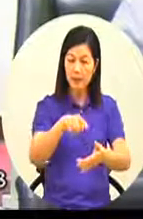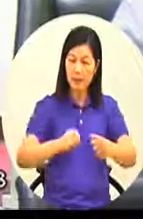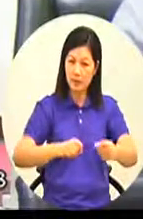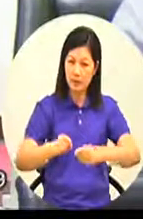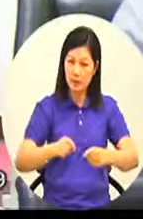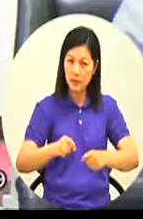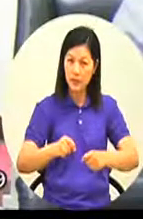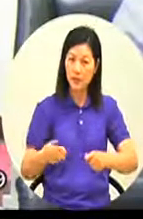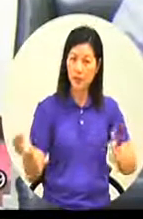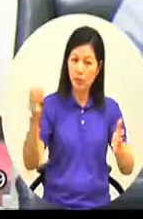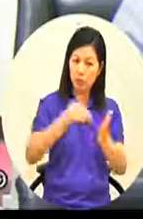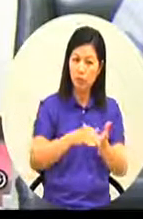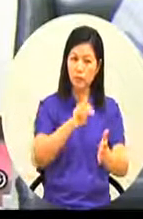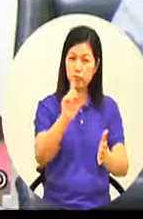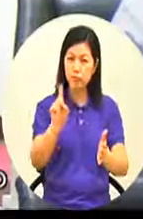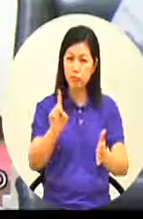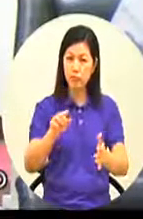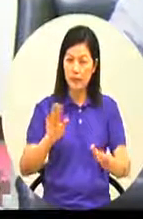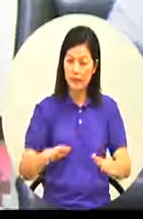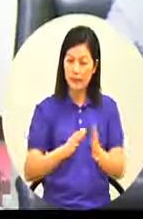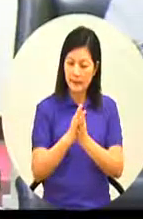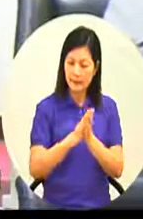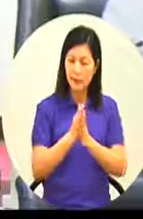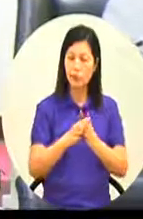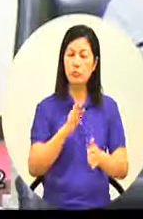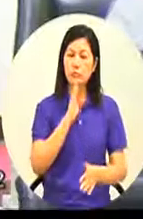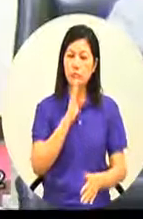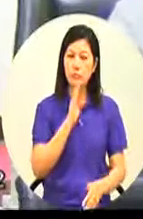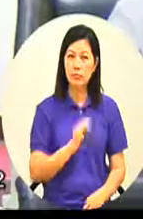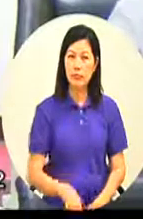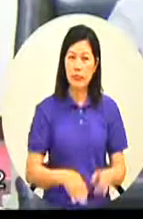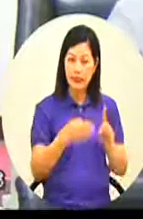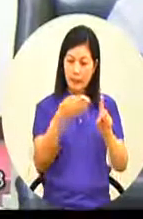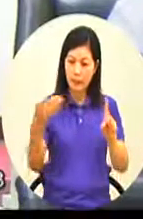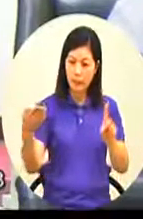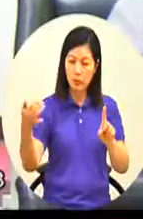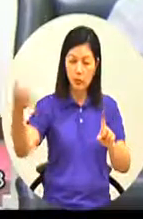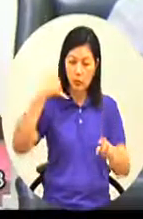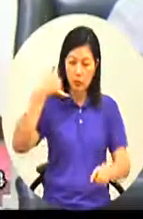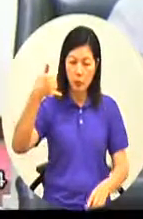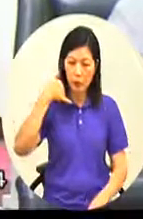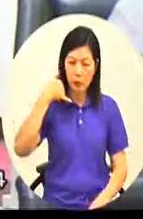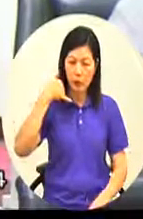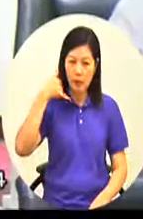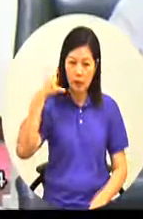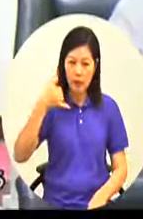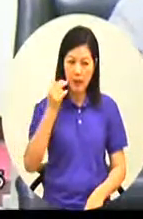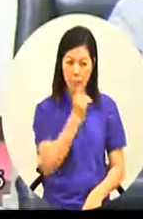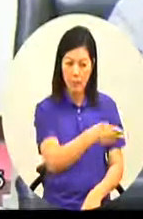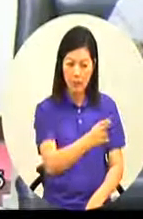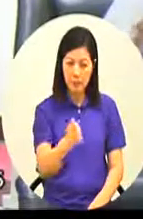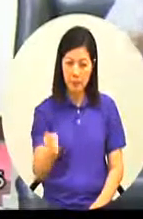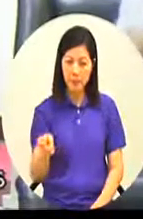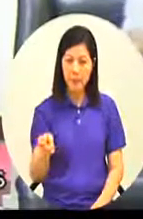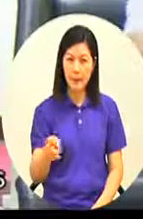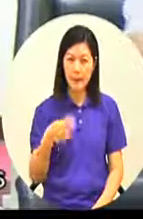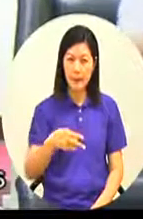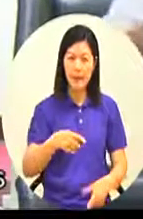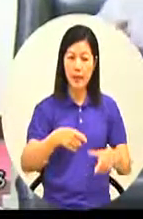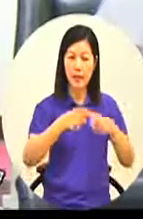果。好，哦，咱即马要求是这样，哦，咱的要求是讲1999来，啊，你分发出来，结果爱回